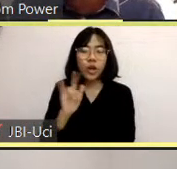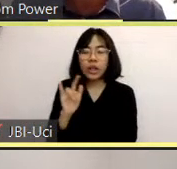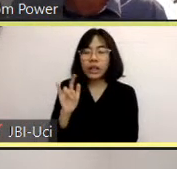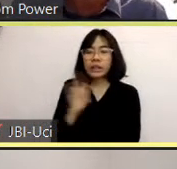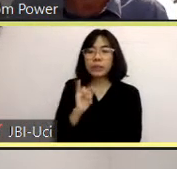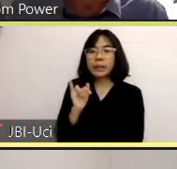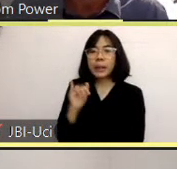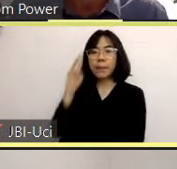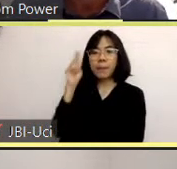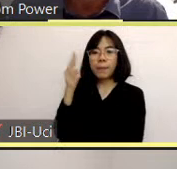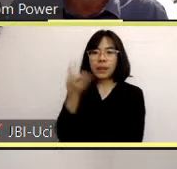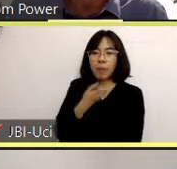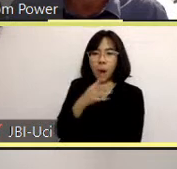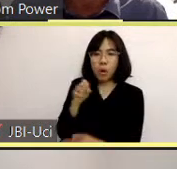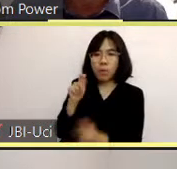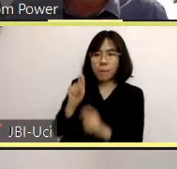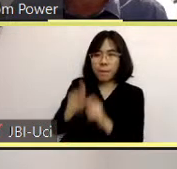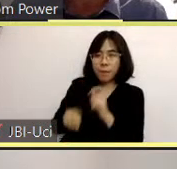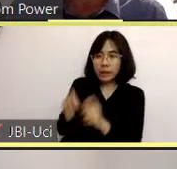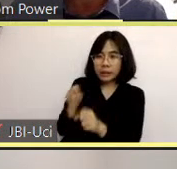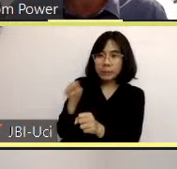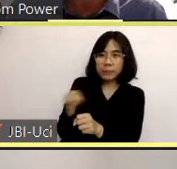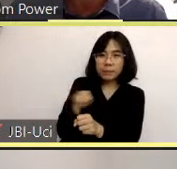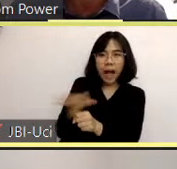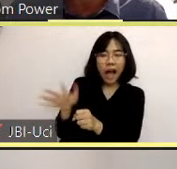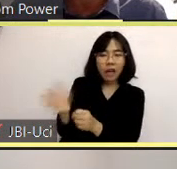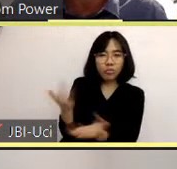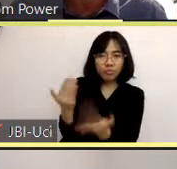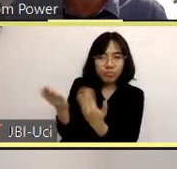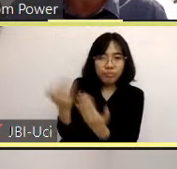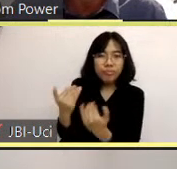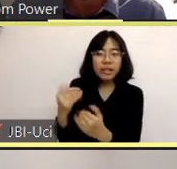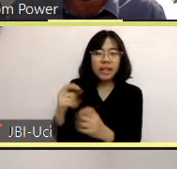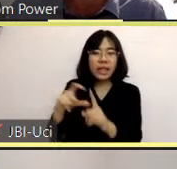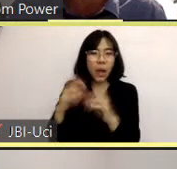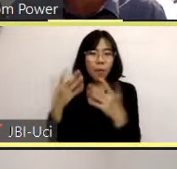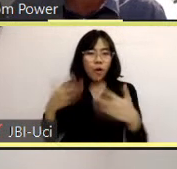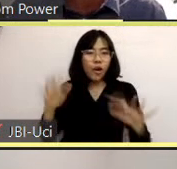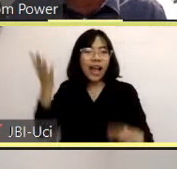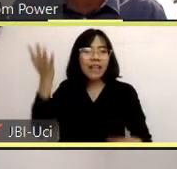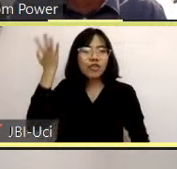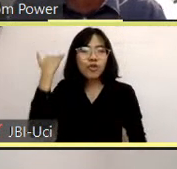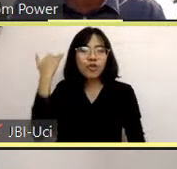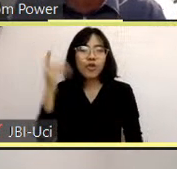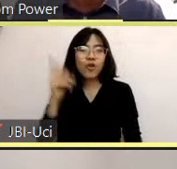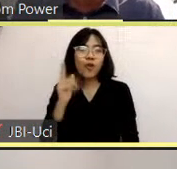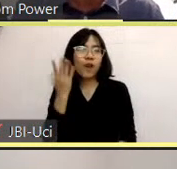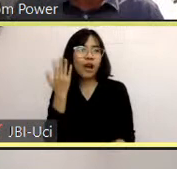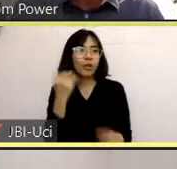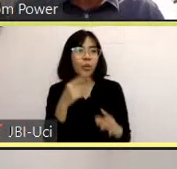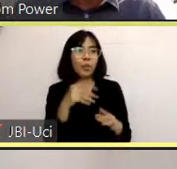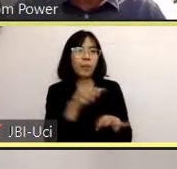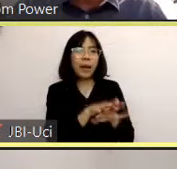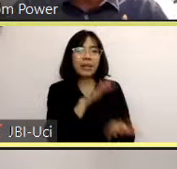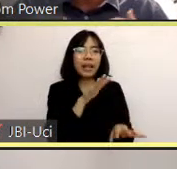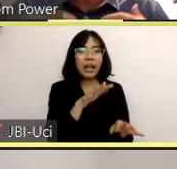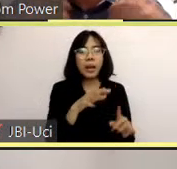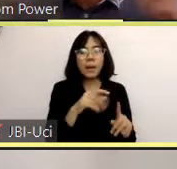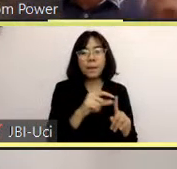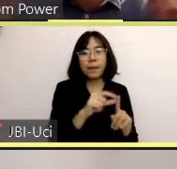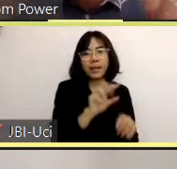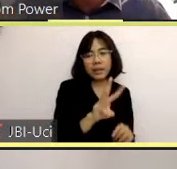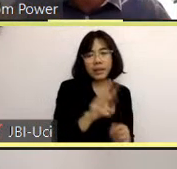langsung dalam demokrasi internal di P3 dan Golkar supaya